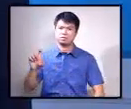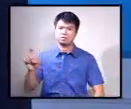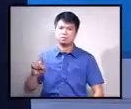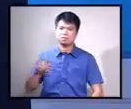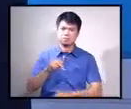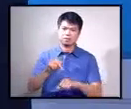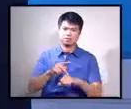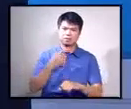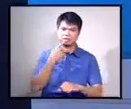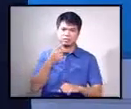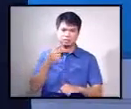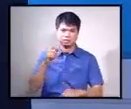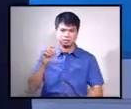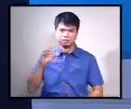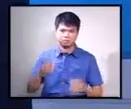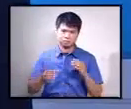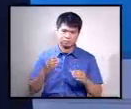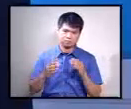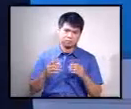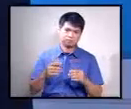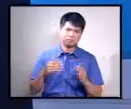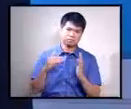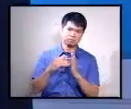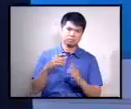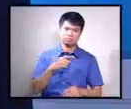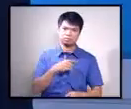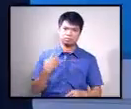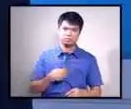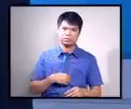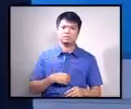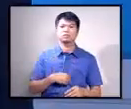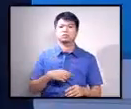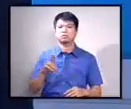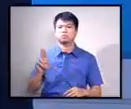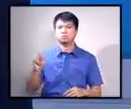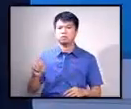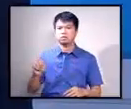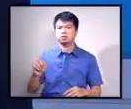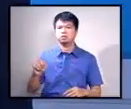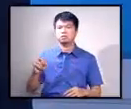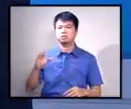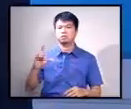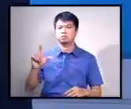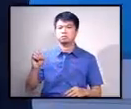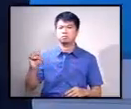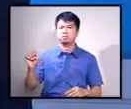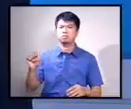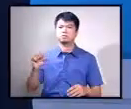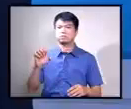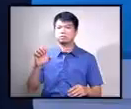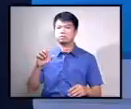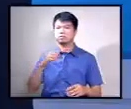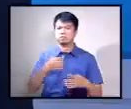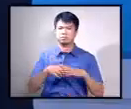Ang sabi rin ng Arbitral Court, lumabag ang China sa kasunduan ng UN Convention on the Law of the Sea o UNCLOS dahil sa panghihimasok ito sa